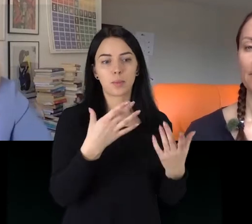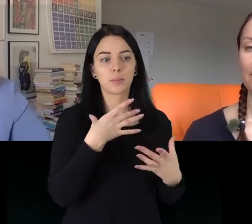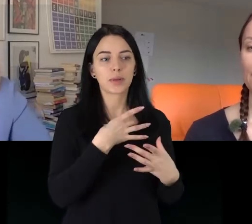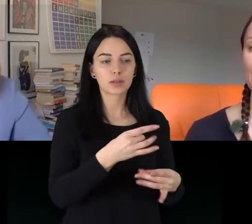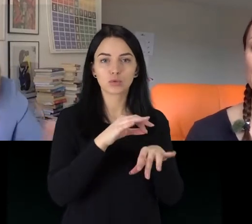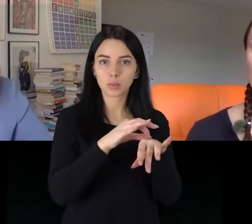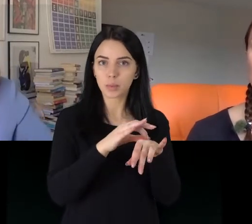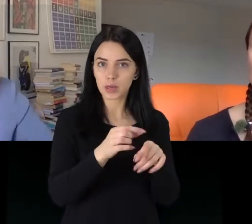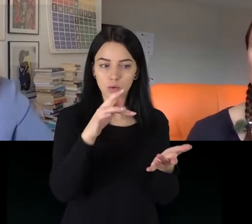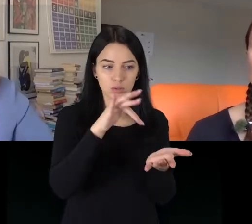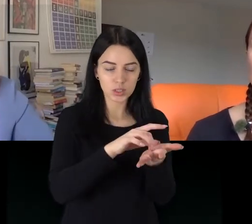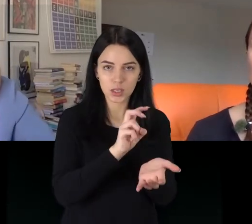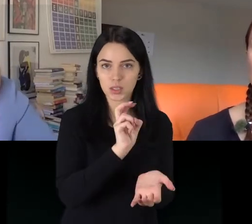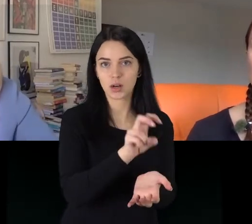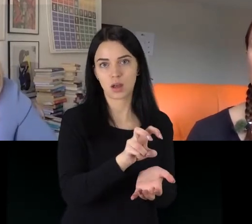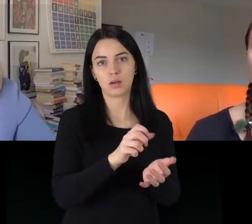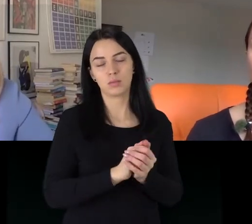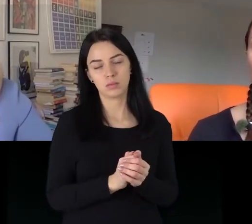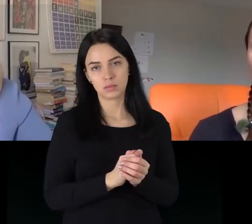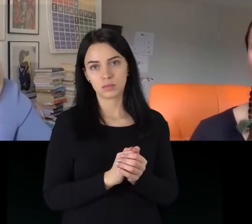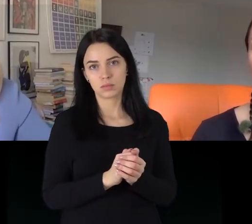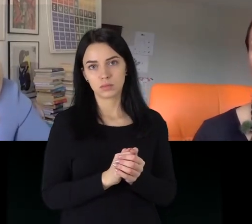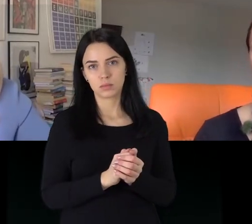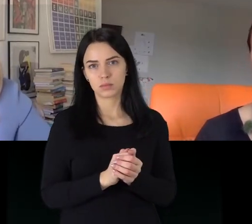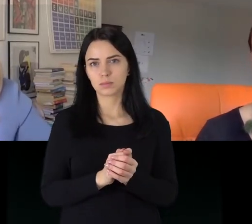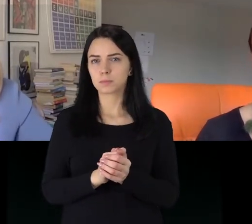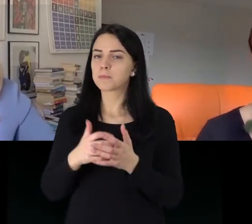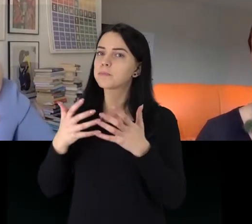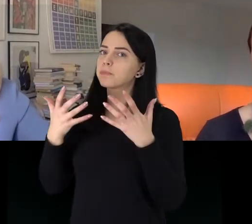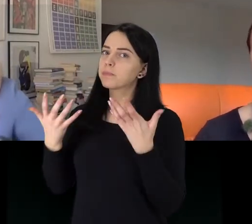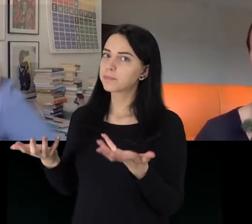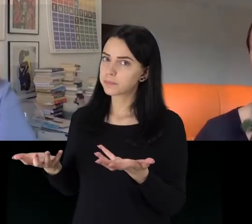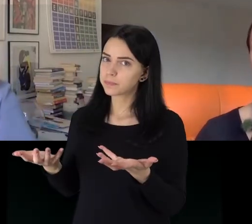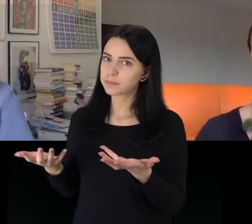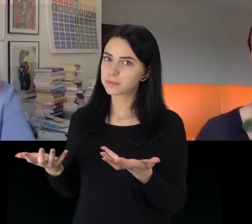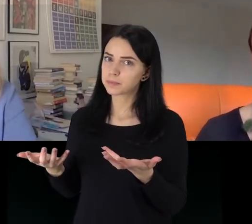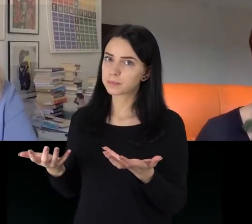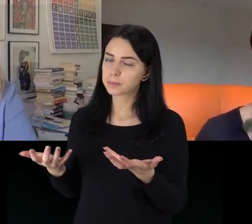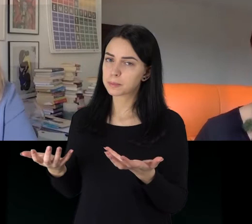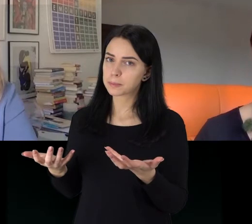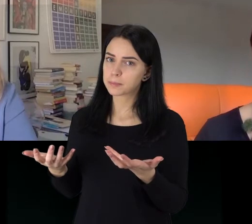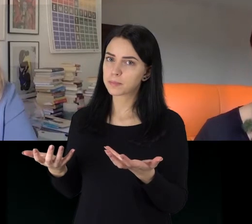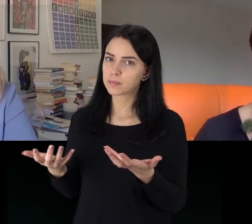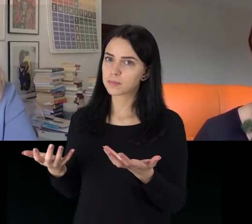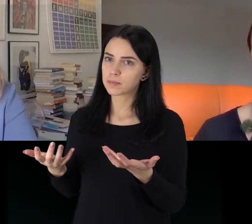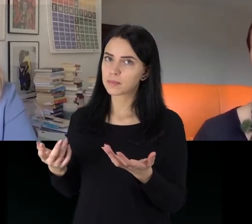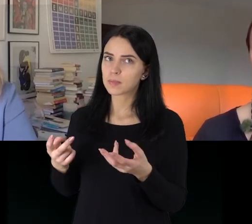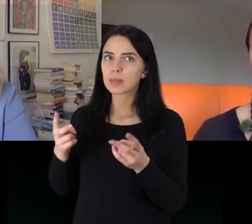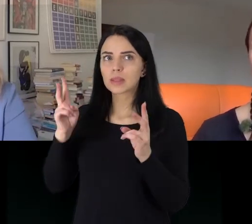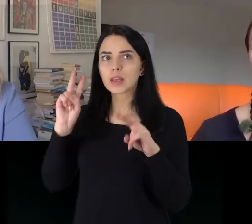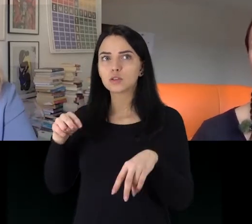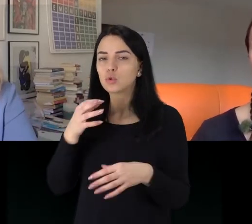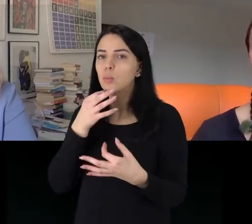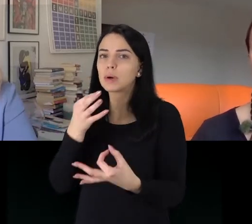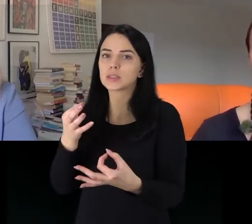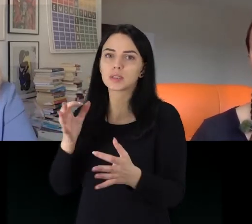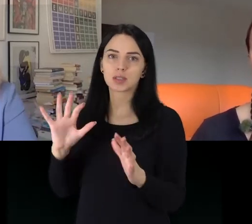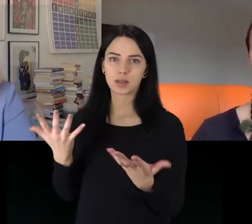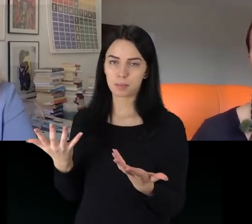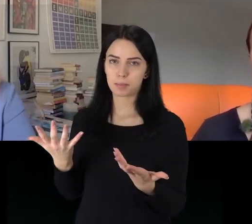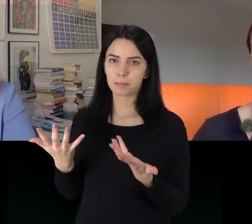centrą ir ten raskite artimiesiams pagalbą. O ar galima, taip pat, net nežinau, kaip suformuoluoti